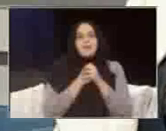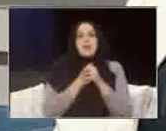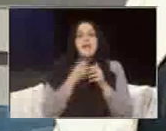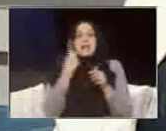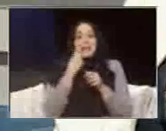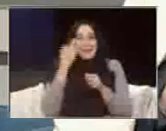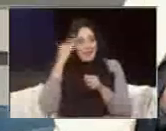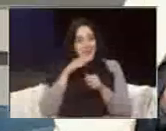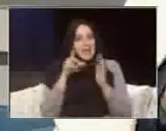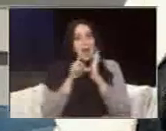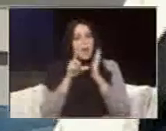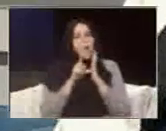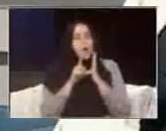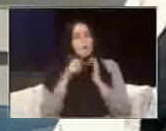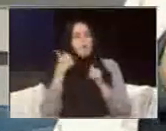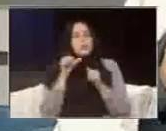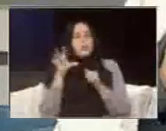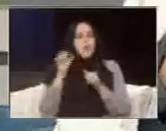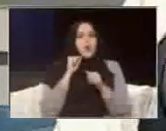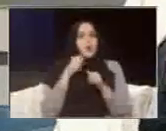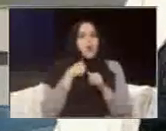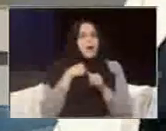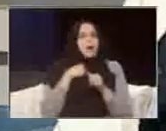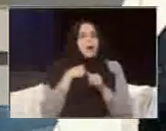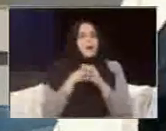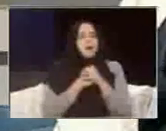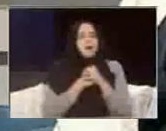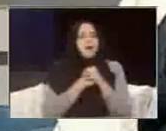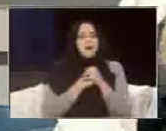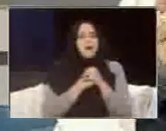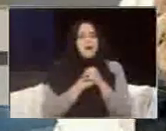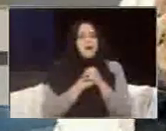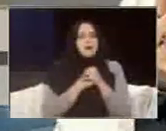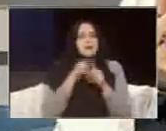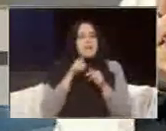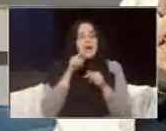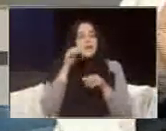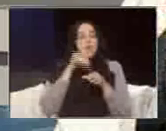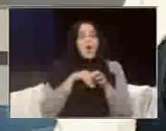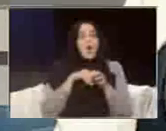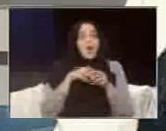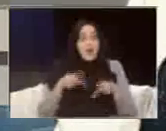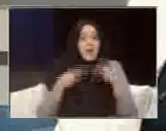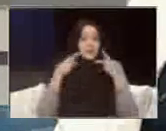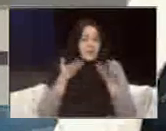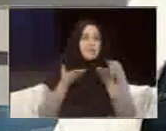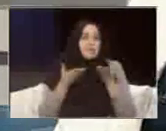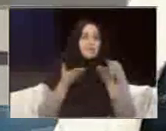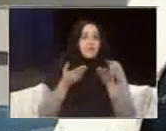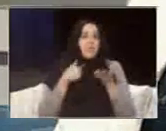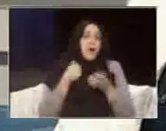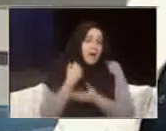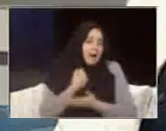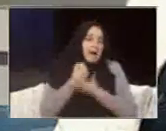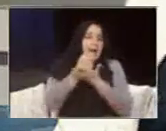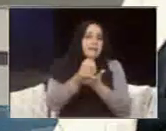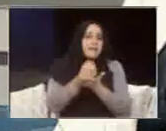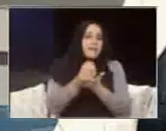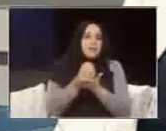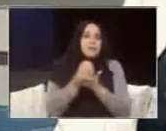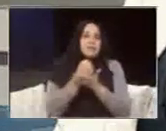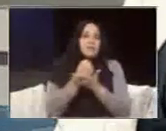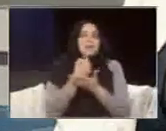الوسائل القانونية المتاحة. أنا بديت بها، هذا في دنيا البشر، ولا هذه من أسباب اللي